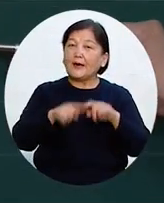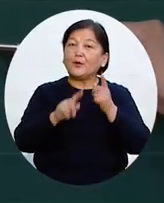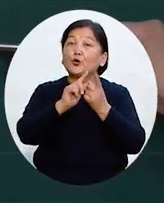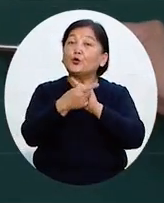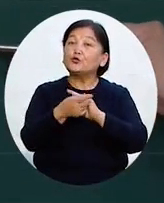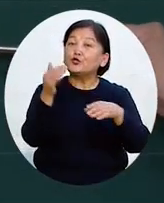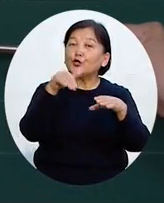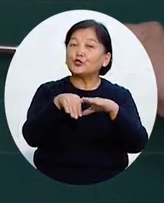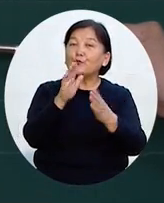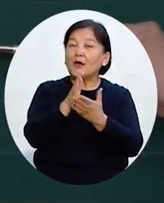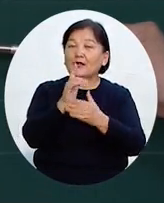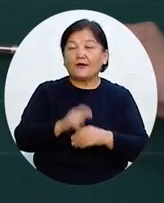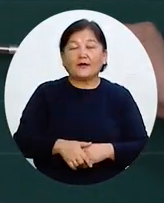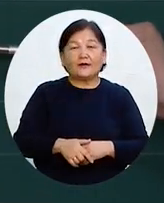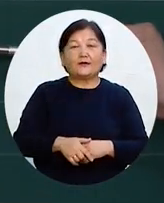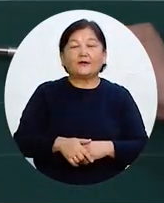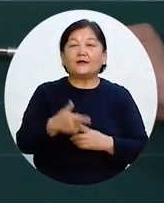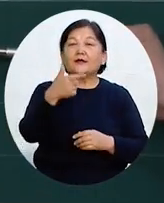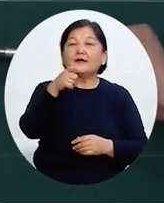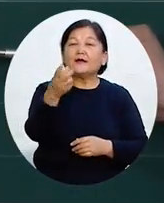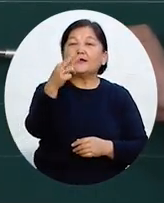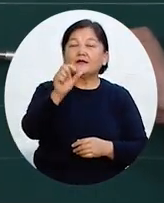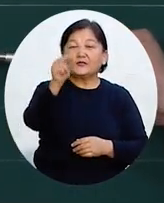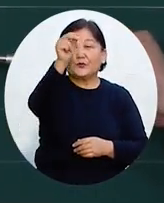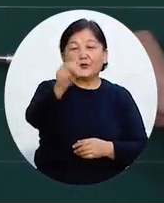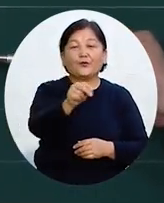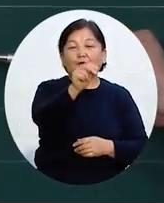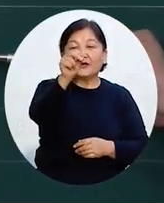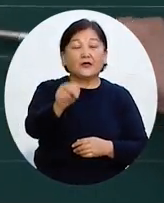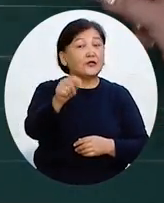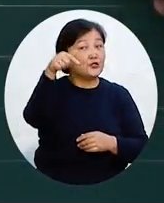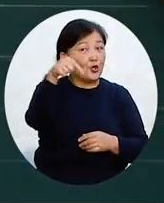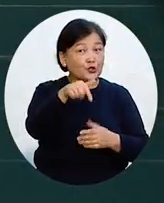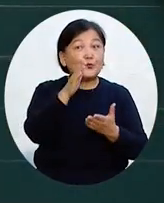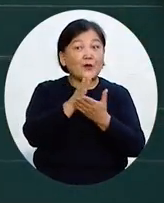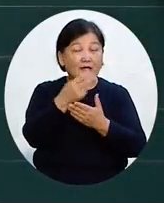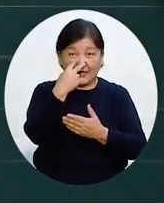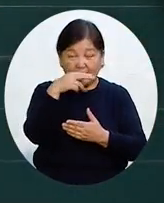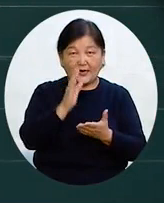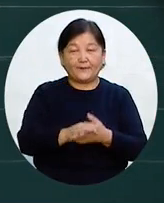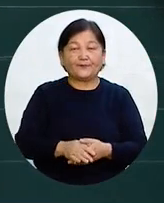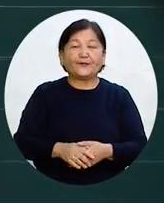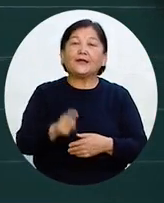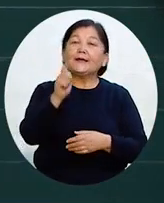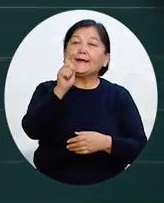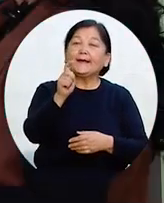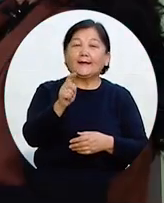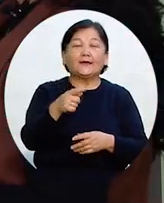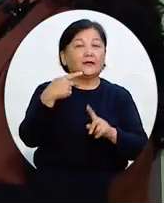байна? Өө гэдэс жиргэлсэн байна гэдгийг та бүхэн эндээс анзаарч харж байгаа бах. За лэ нөхцөл залгая.